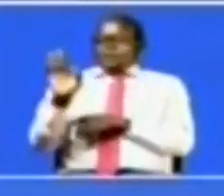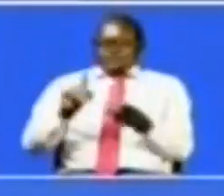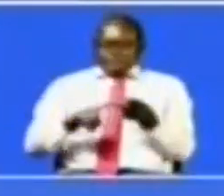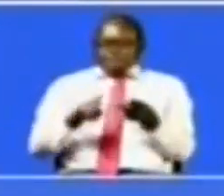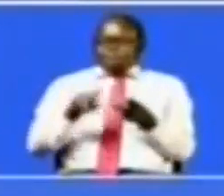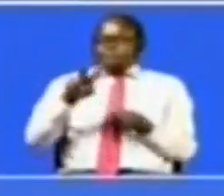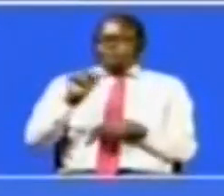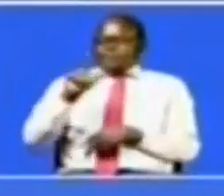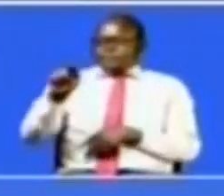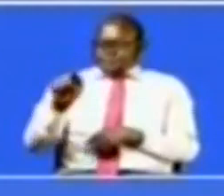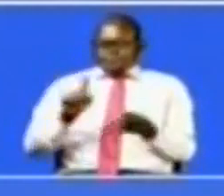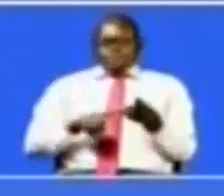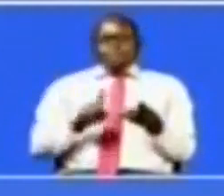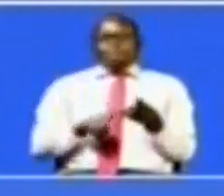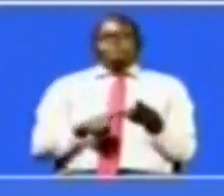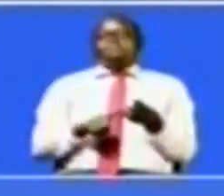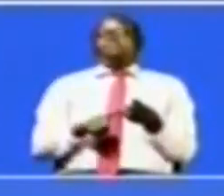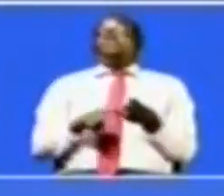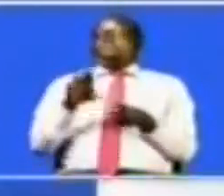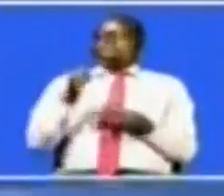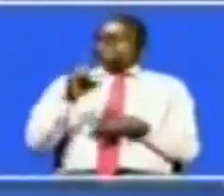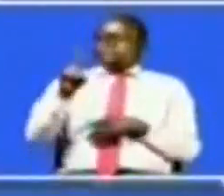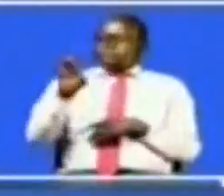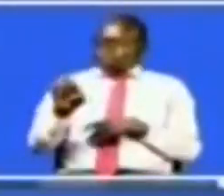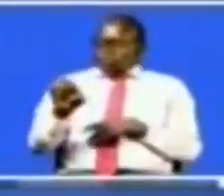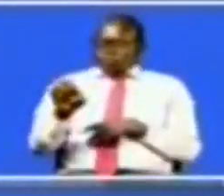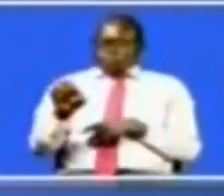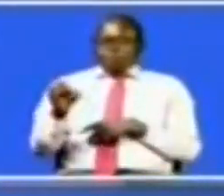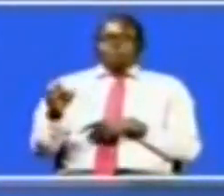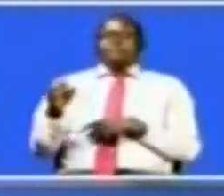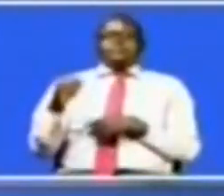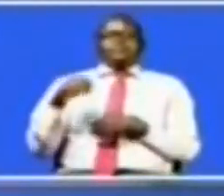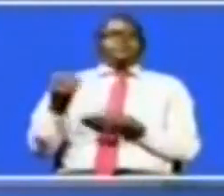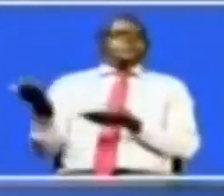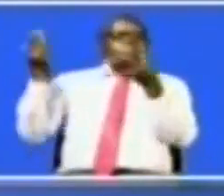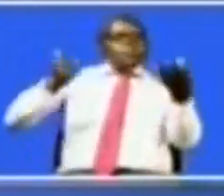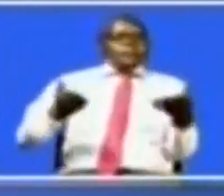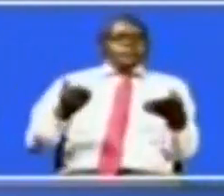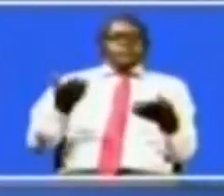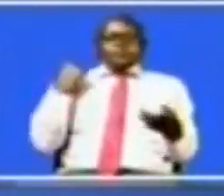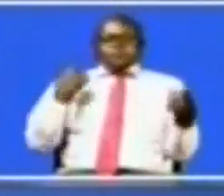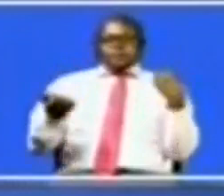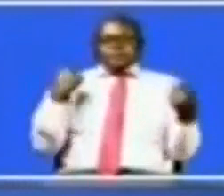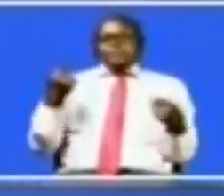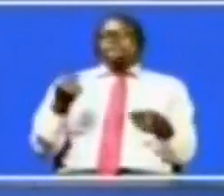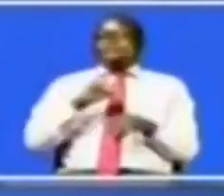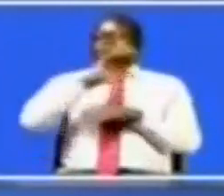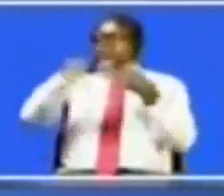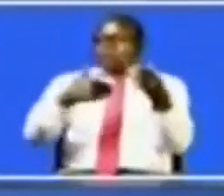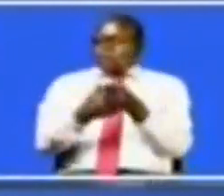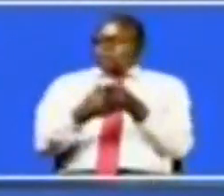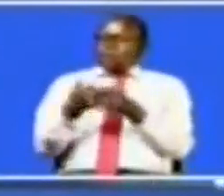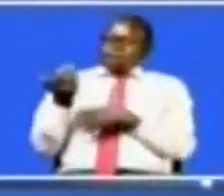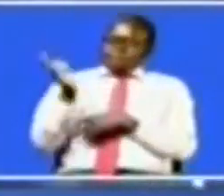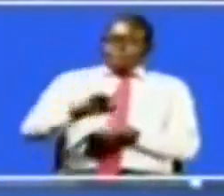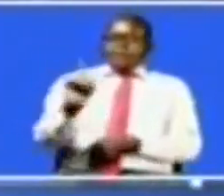ya VAT, maneno ya kondi ambayo imewekwa juu ya machani ya majani chai. Na haya yote mimi ndarudi na